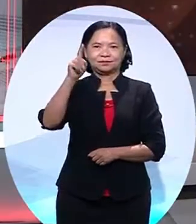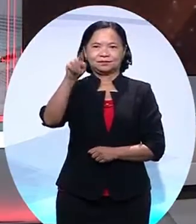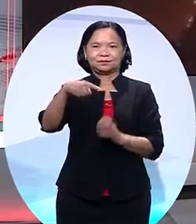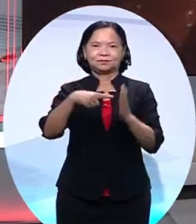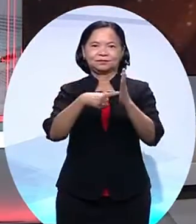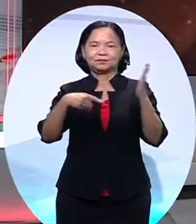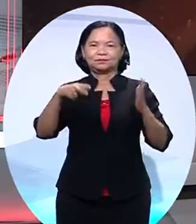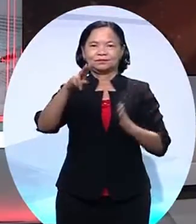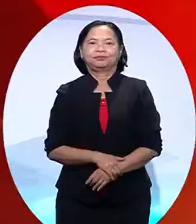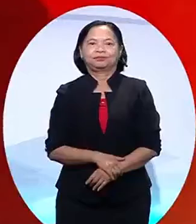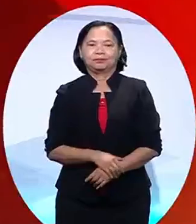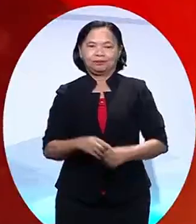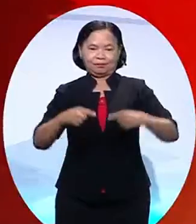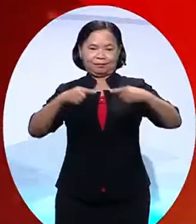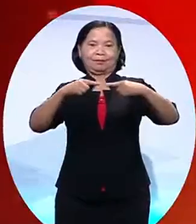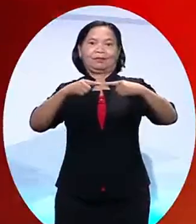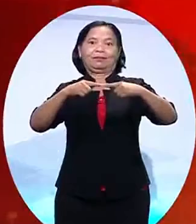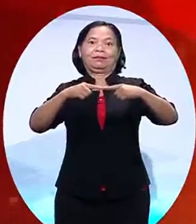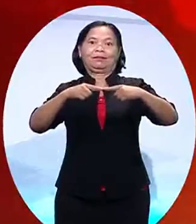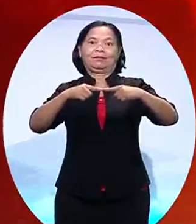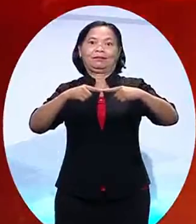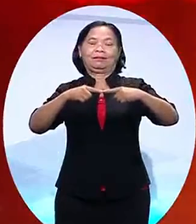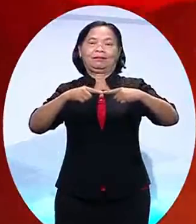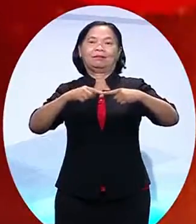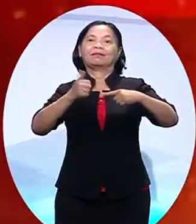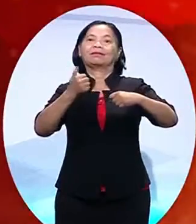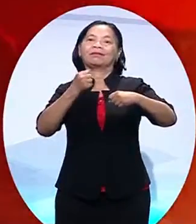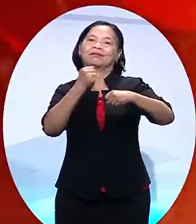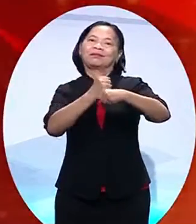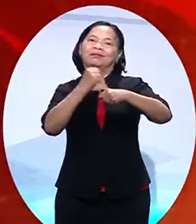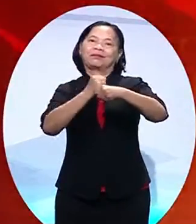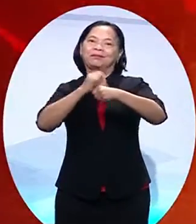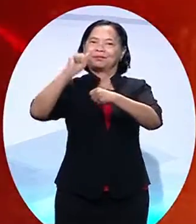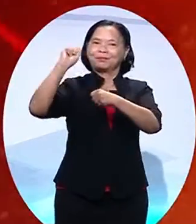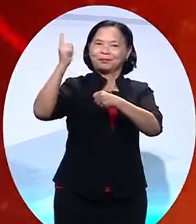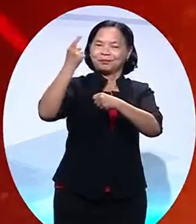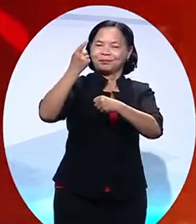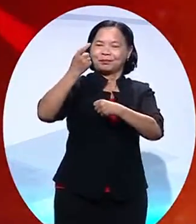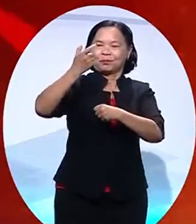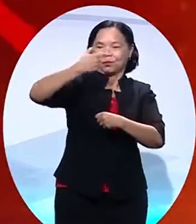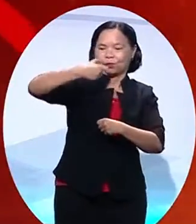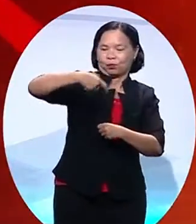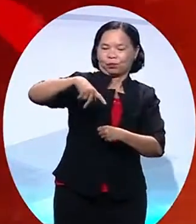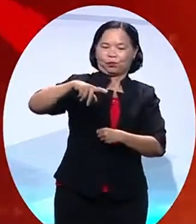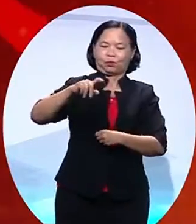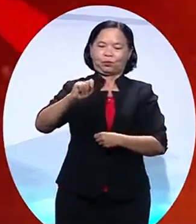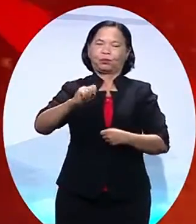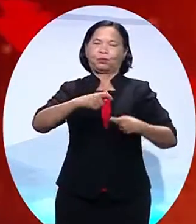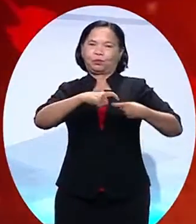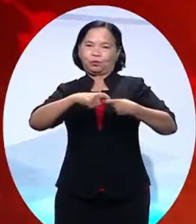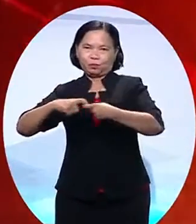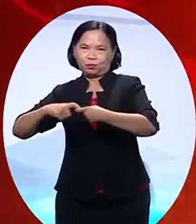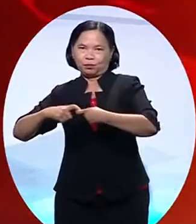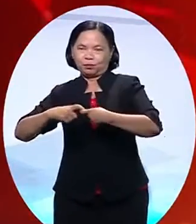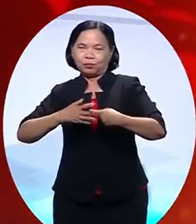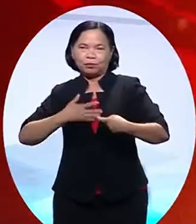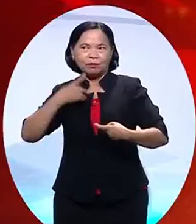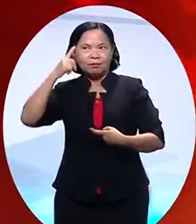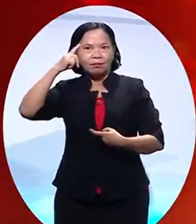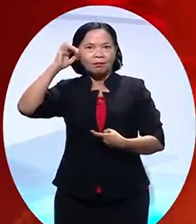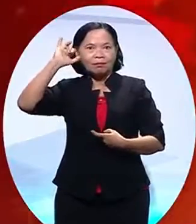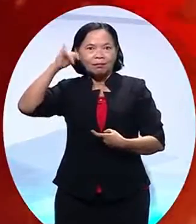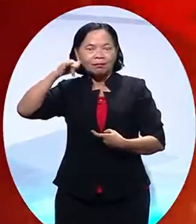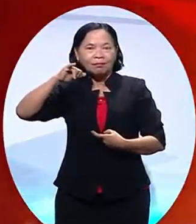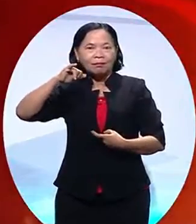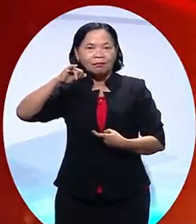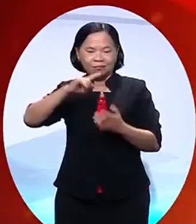nội dung đáng chú ý sau. Hiệu quả cho giới khởi nghiệp, mô hình The QX Data Portfolio kết hợp các lợi thế của các dự án danh mục